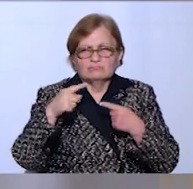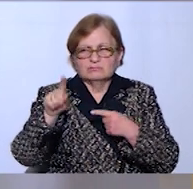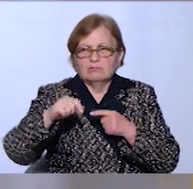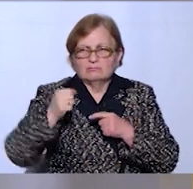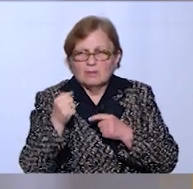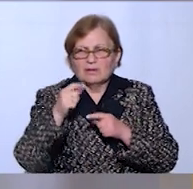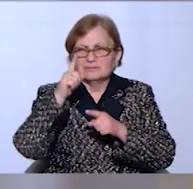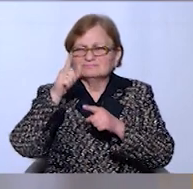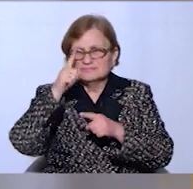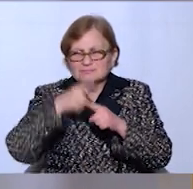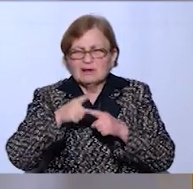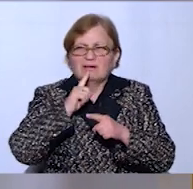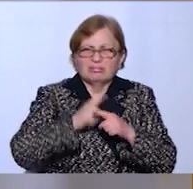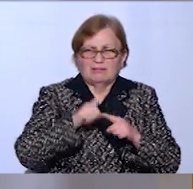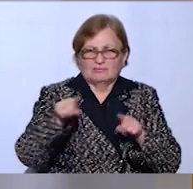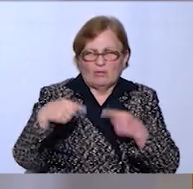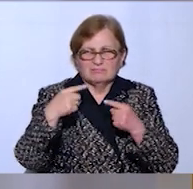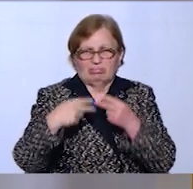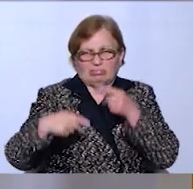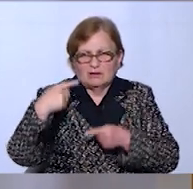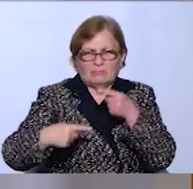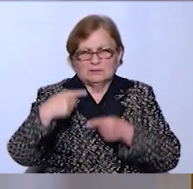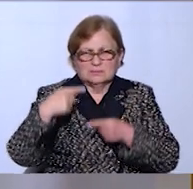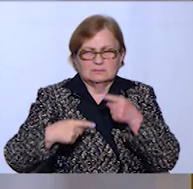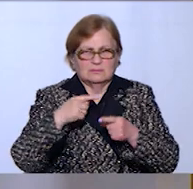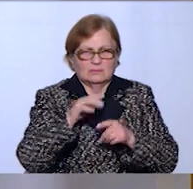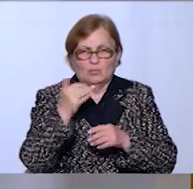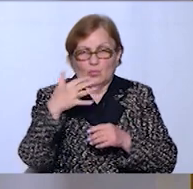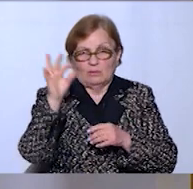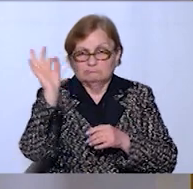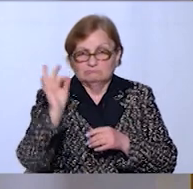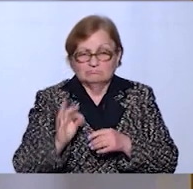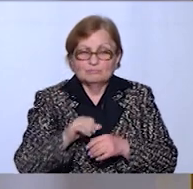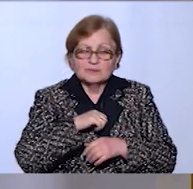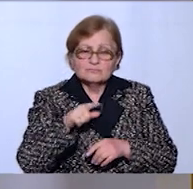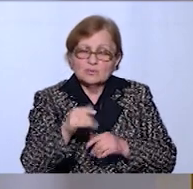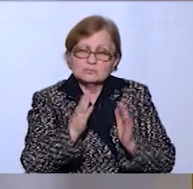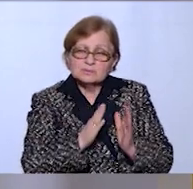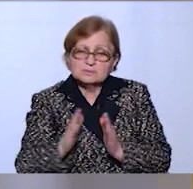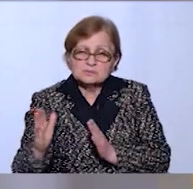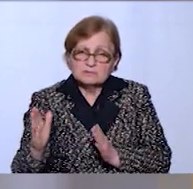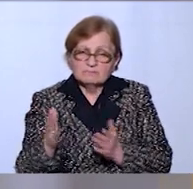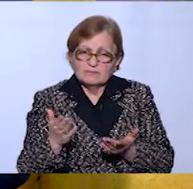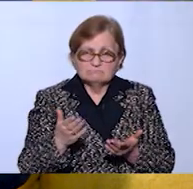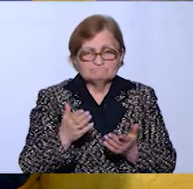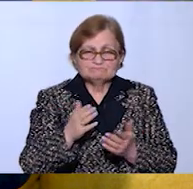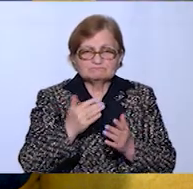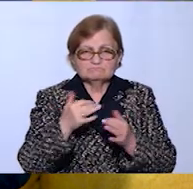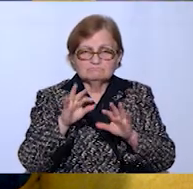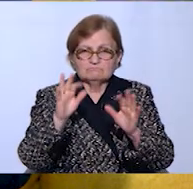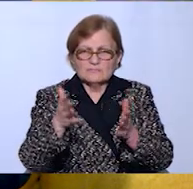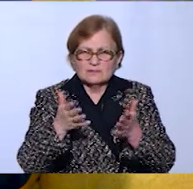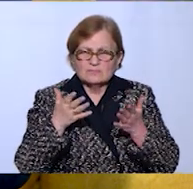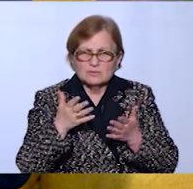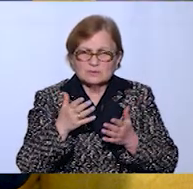აუცილებლად ის იმატა თუ არა სიჯიუტემ, იმატა თუ არა, ვთქვათ, გაპროტესტებამ და ასე